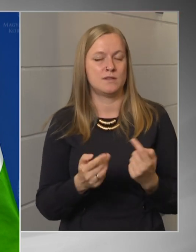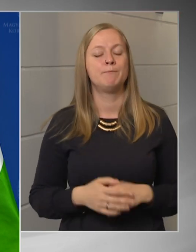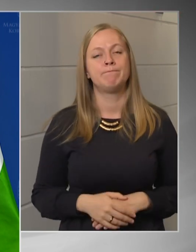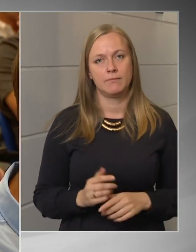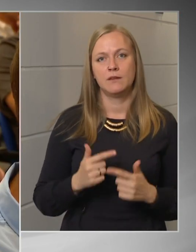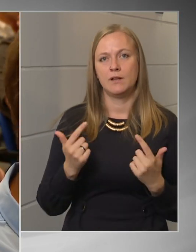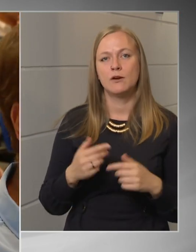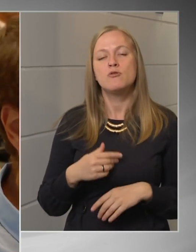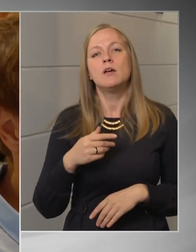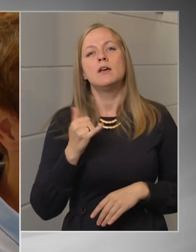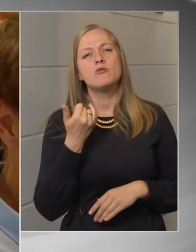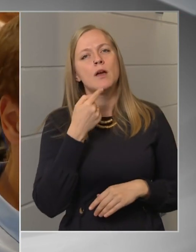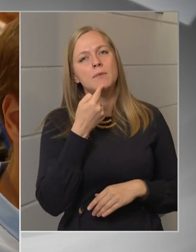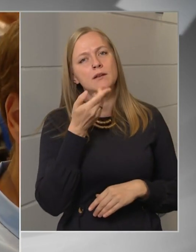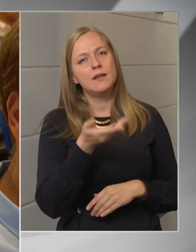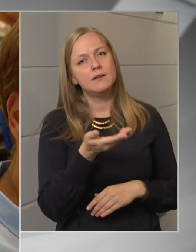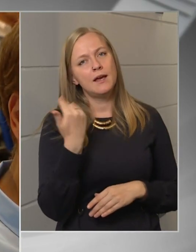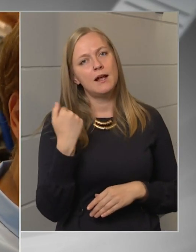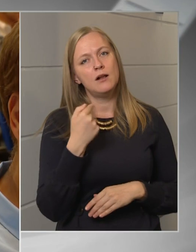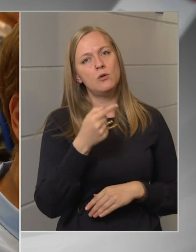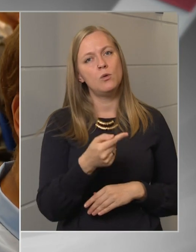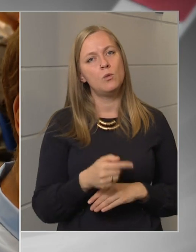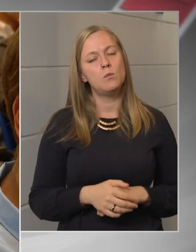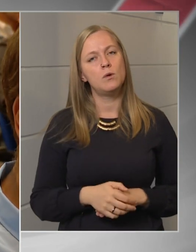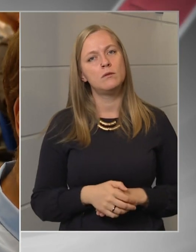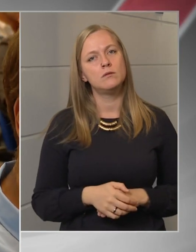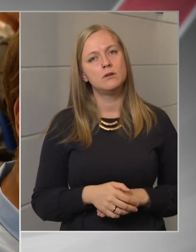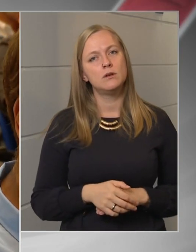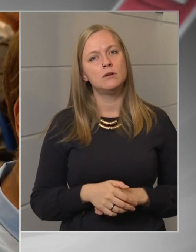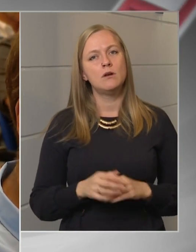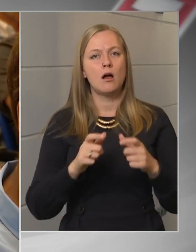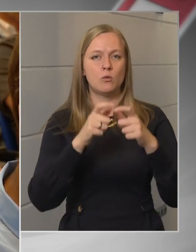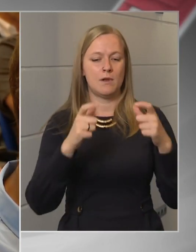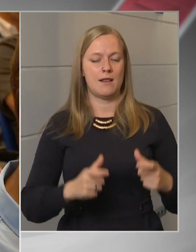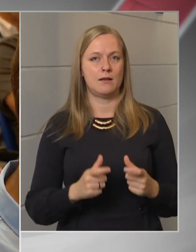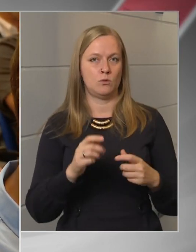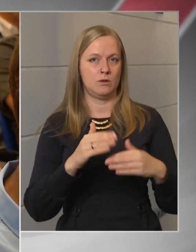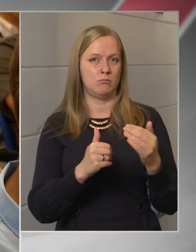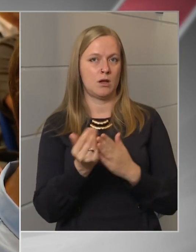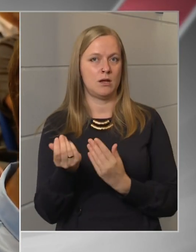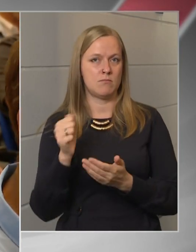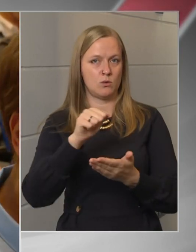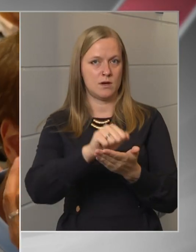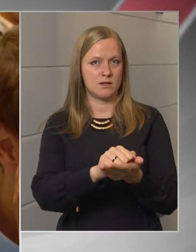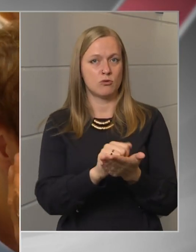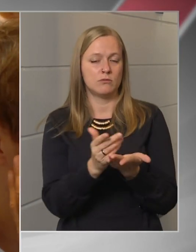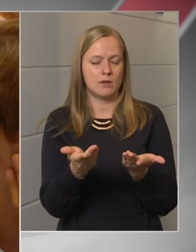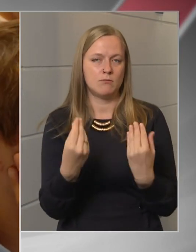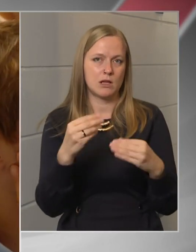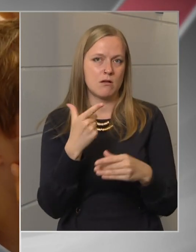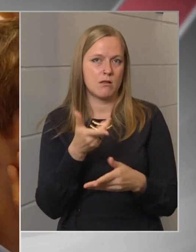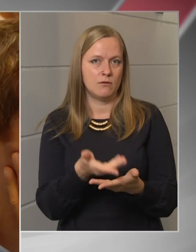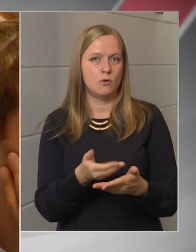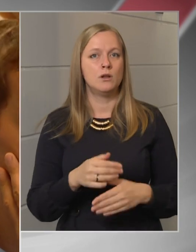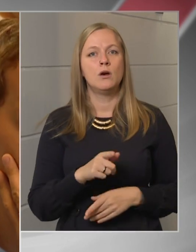Világos. És említette az előbb az akkumulátoripari beruházásokat. Ugye a magyarázat az